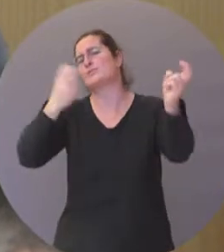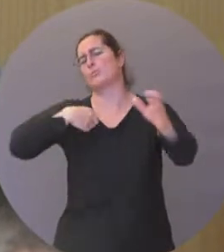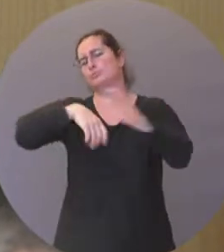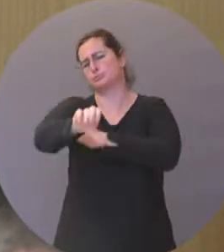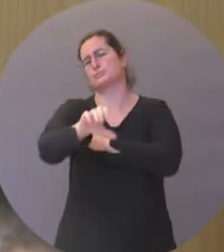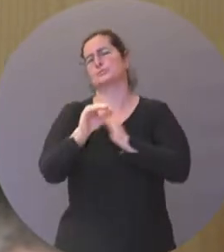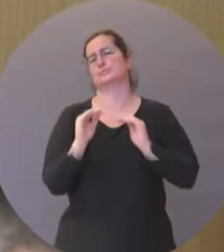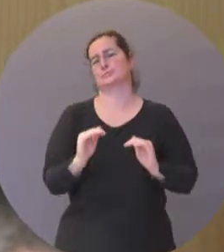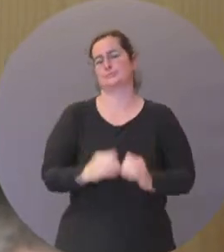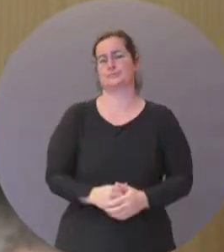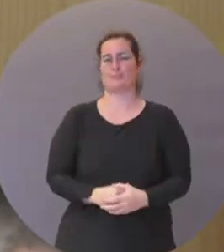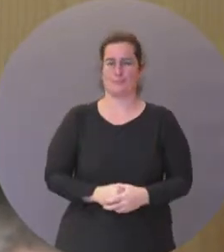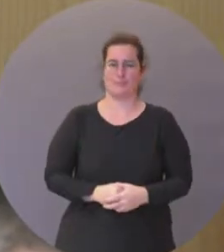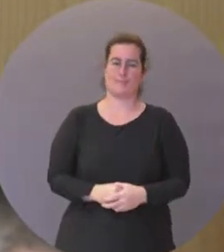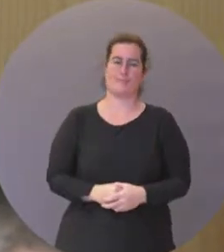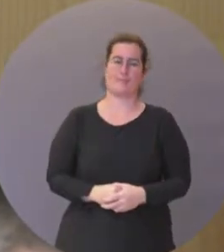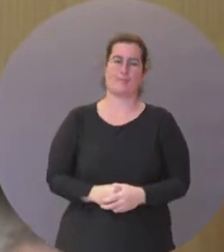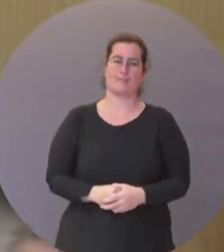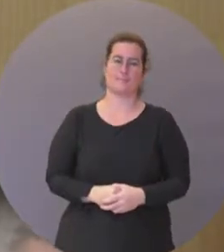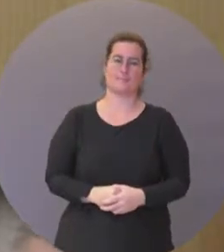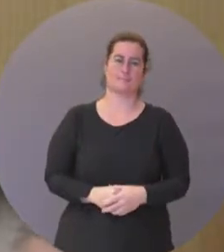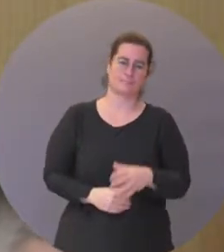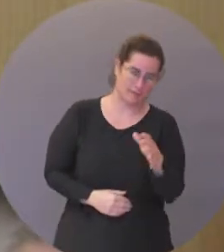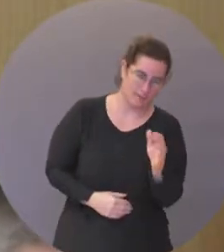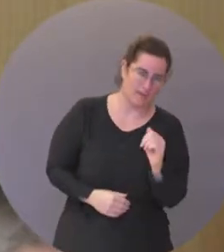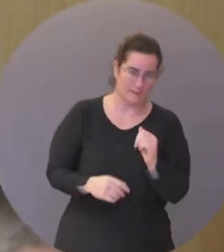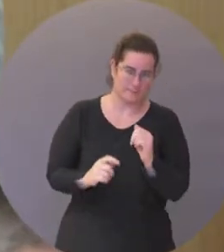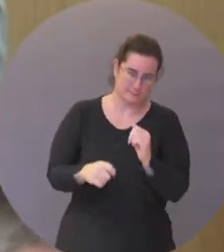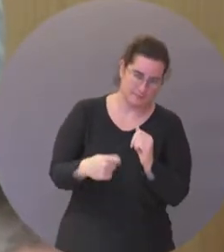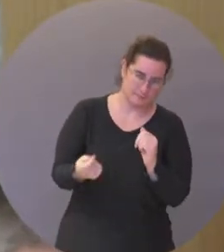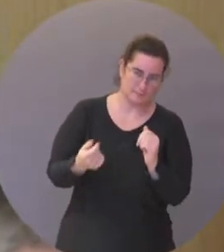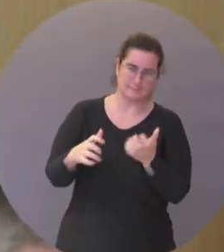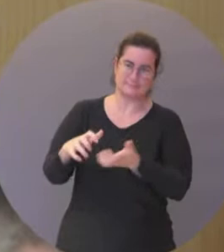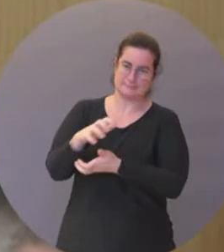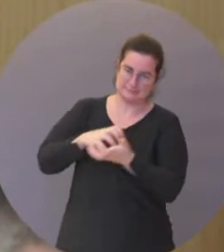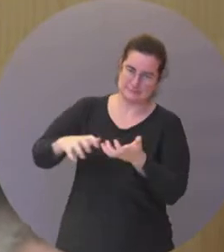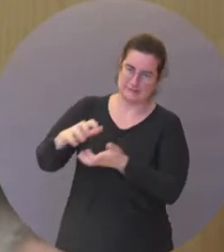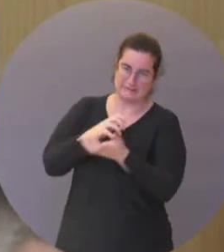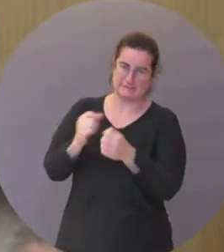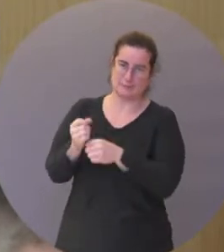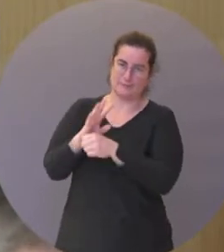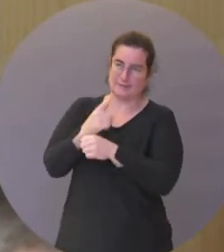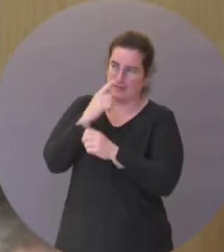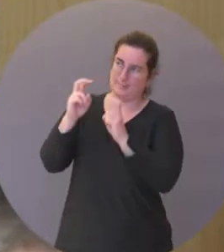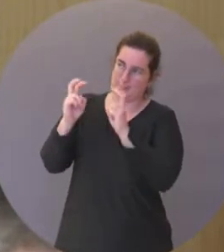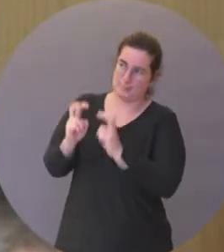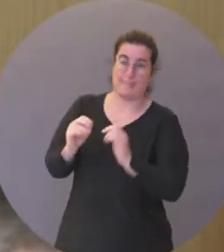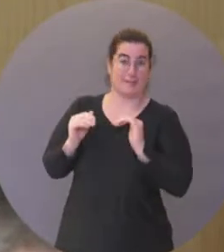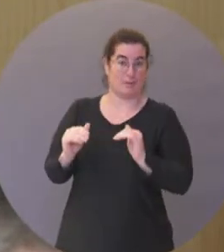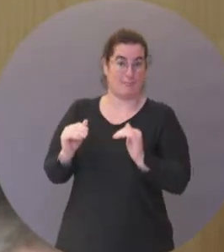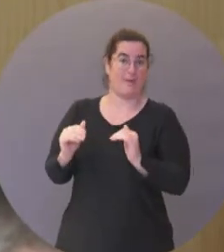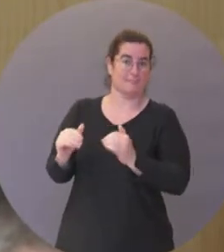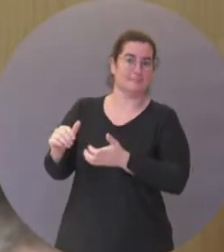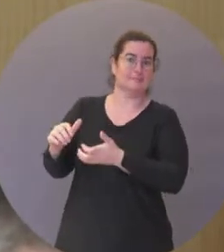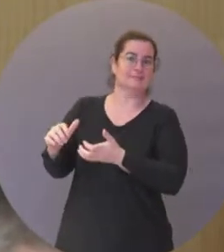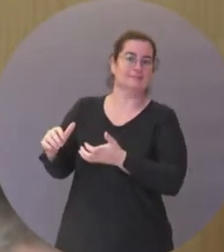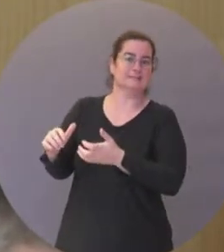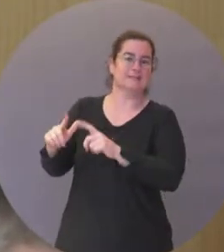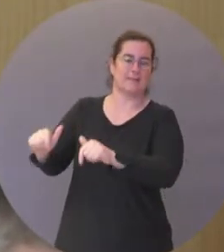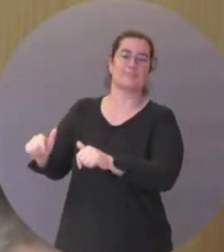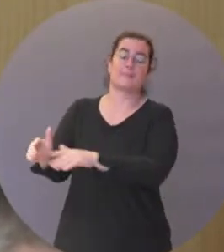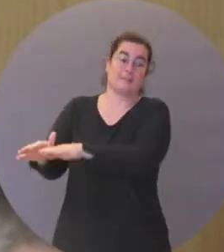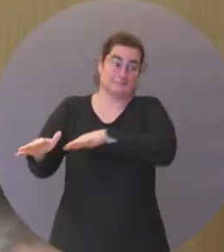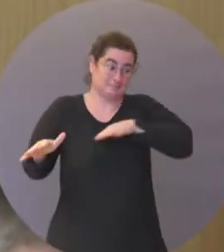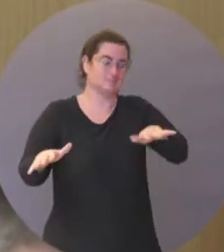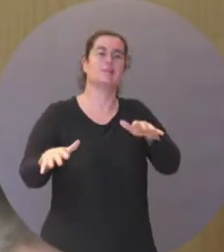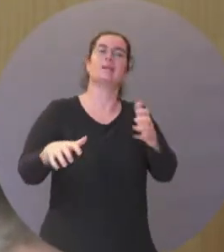bientôt bien entendu on parle un petit peu moins de la crise sanitaire bien qu'elle soit toujours très présente mais il y a aussi aujourd'hui la crise énergétique